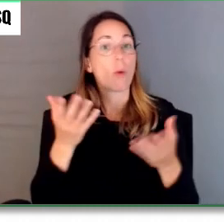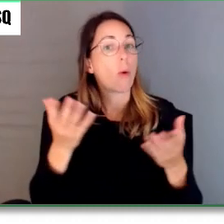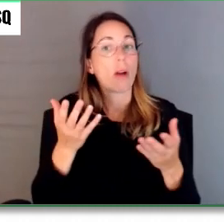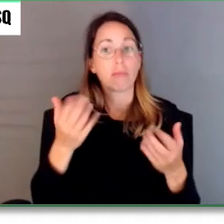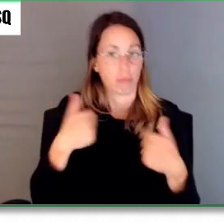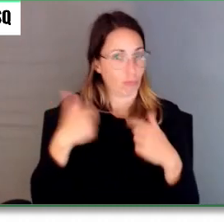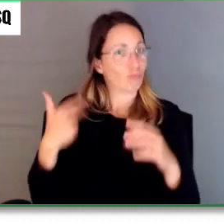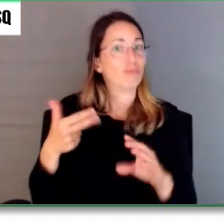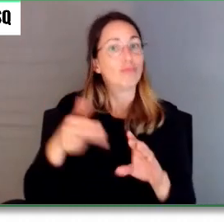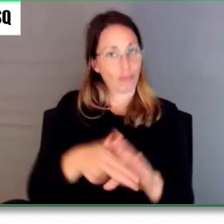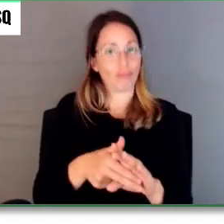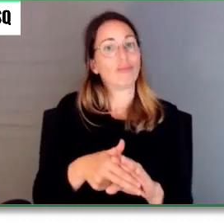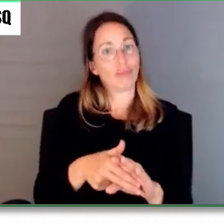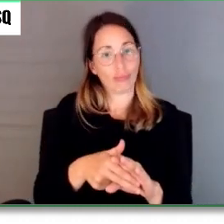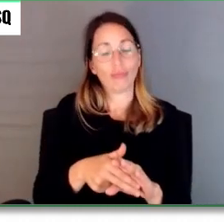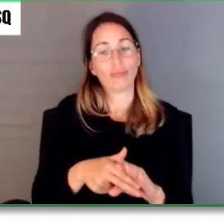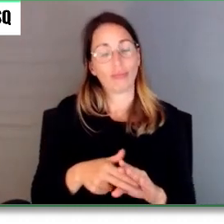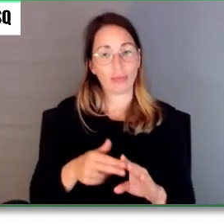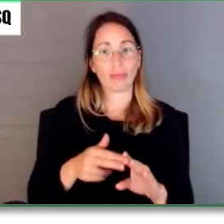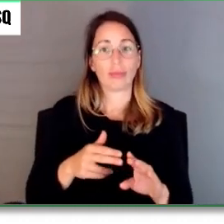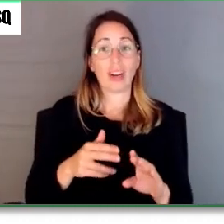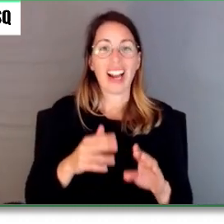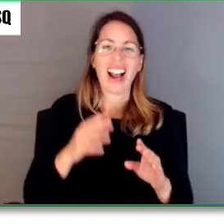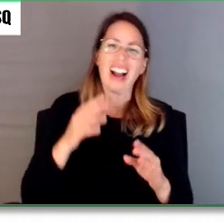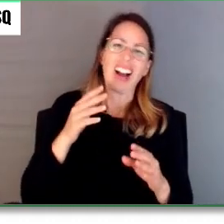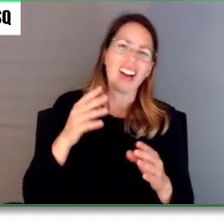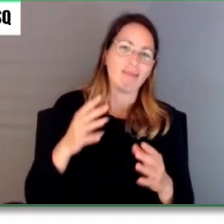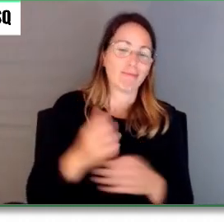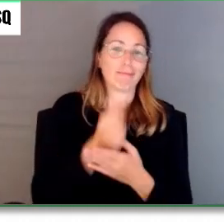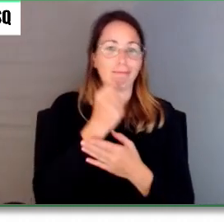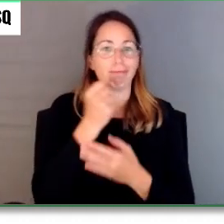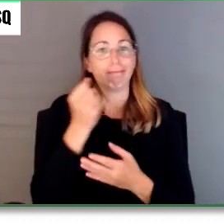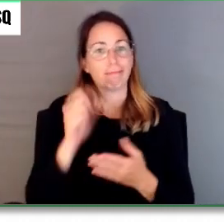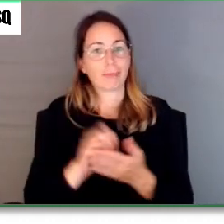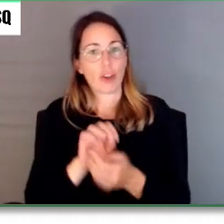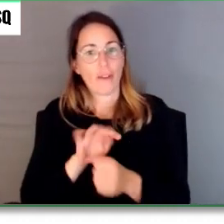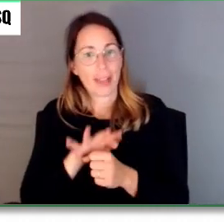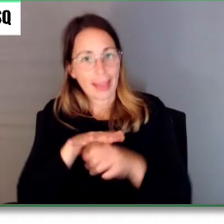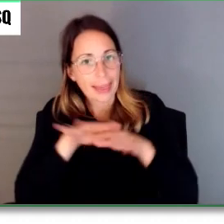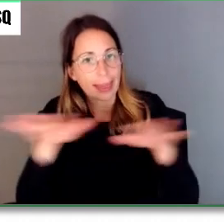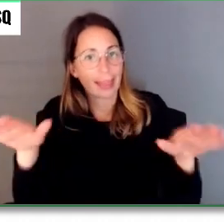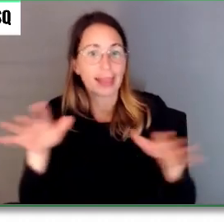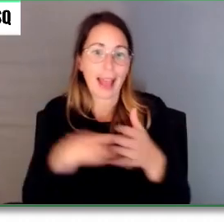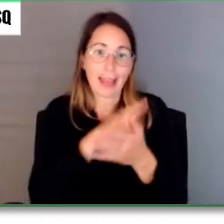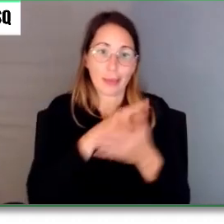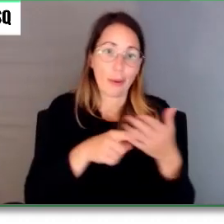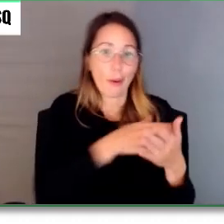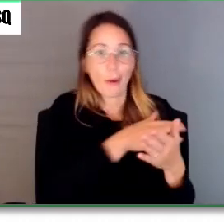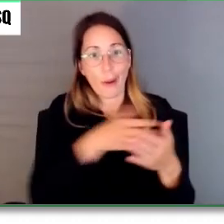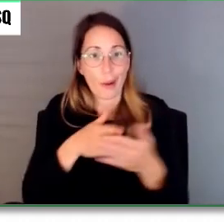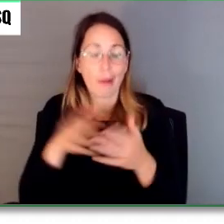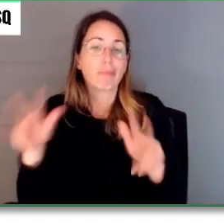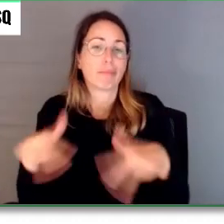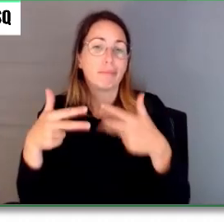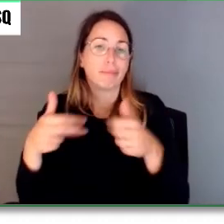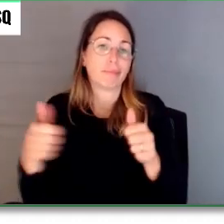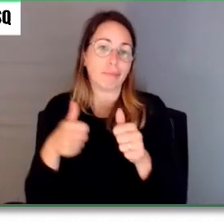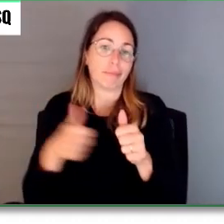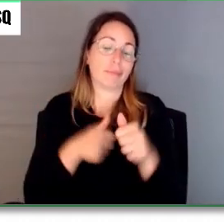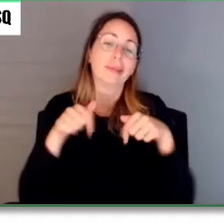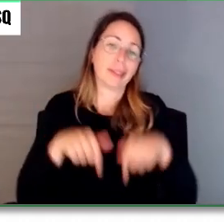a été annulé à cause de la COVID. Nous avons commencé à travailler en ligne. Ça a été difficile pour nous, tout comme on a vu ça ici, mais il y a eu des